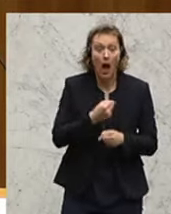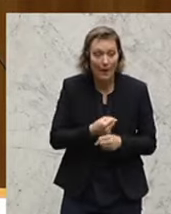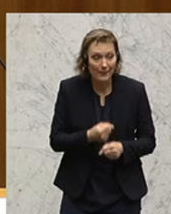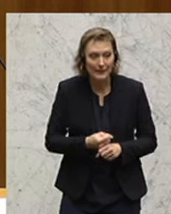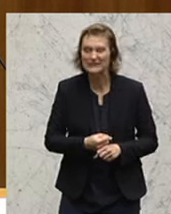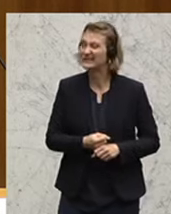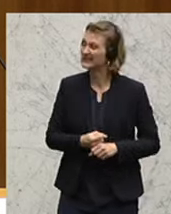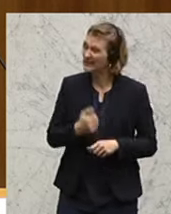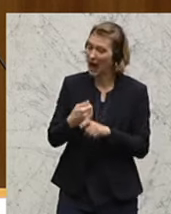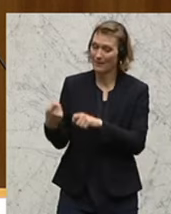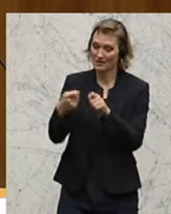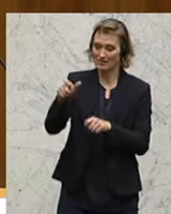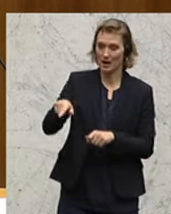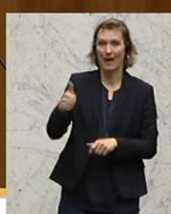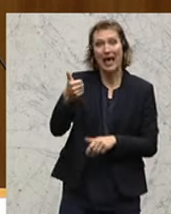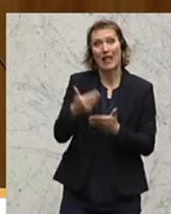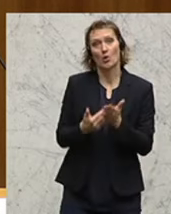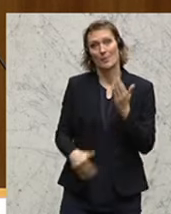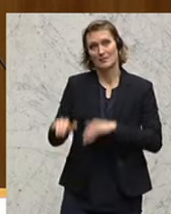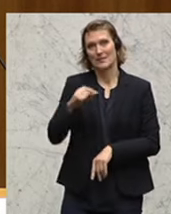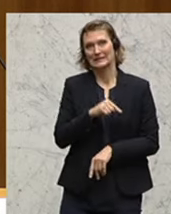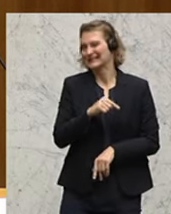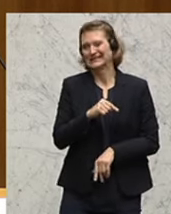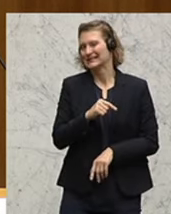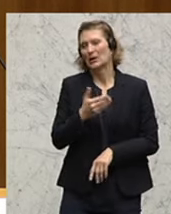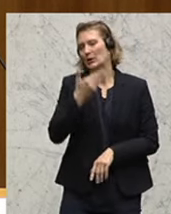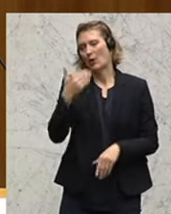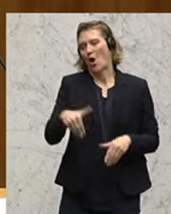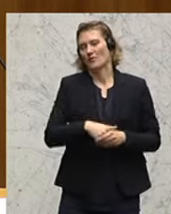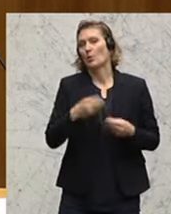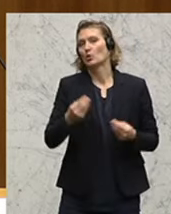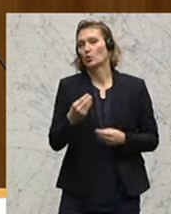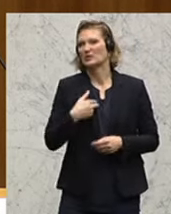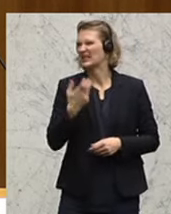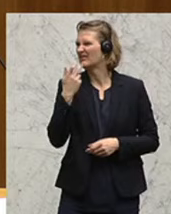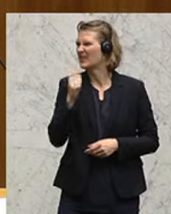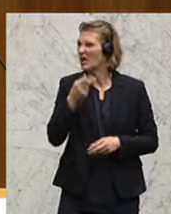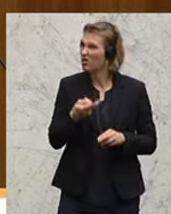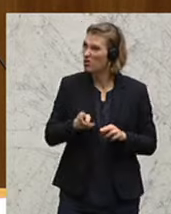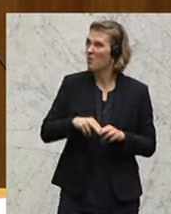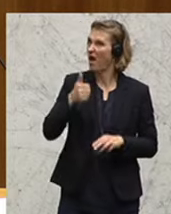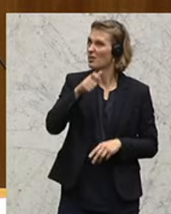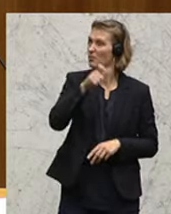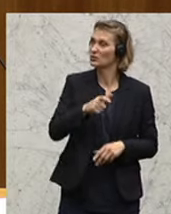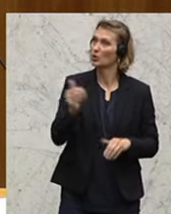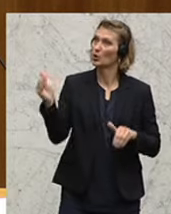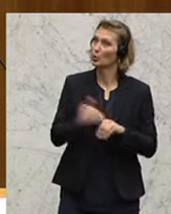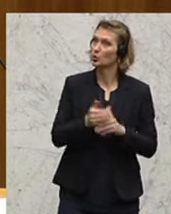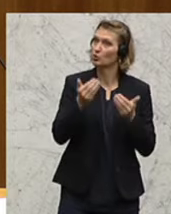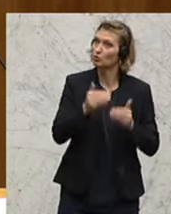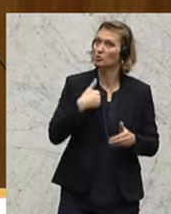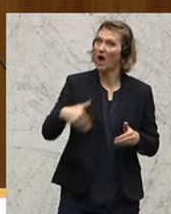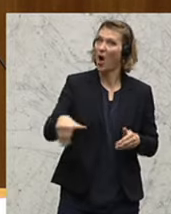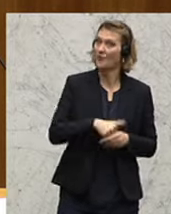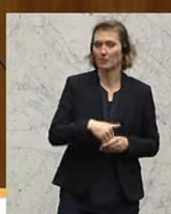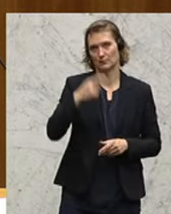dann haben Sie als Arbeitgeber ein Argument mehr, den Mitarbeiter nicht einzustellen, weil Sie sagen, ich will keinen noch einen Kündigungsgeschützten zusätzlich bei mir